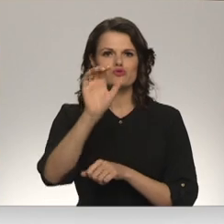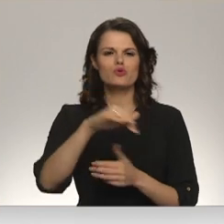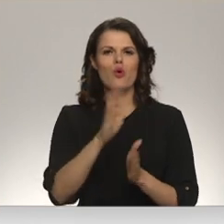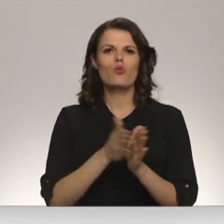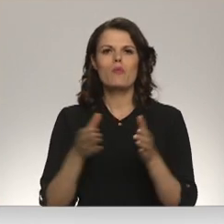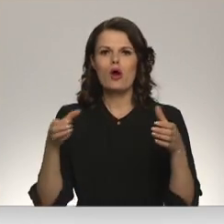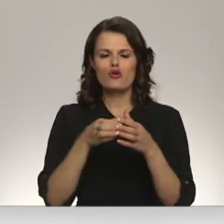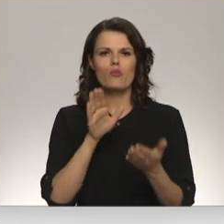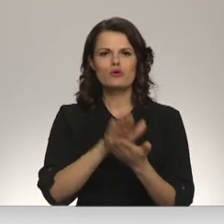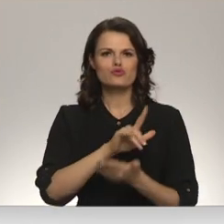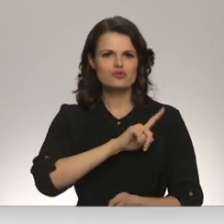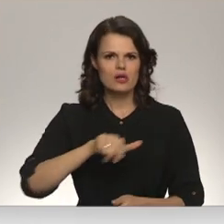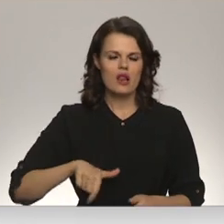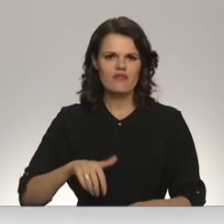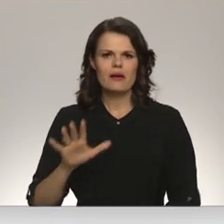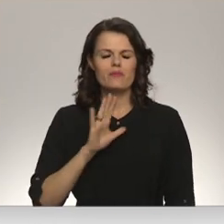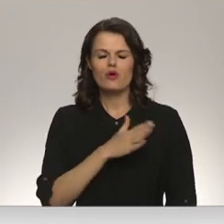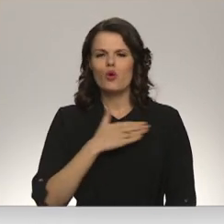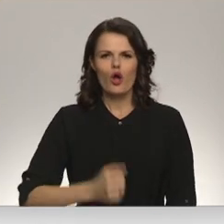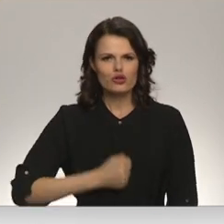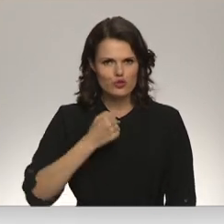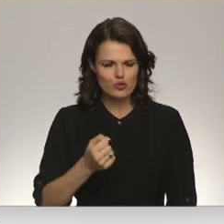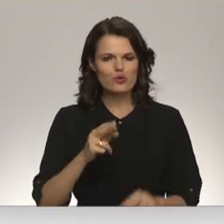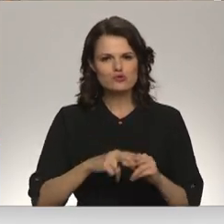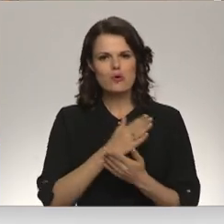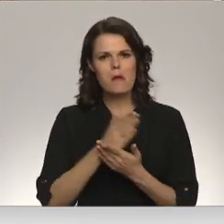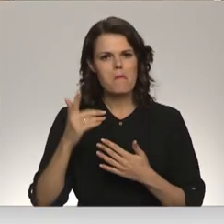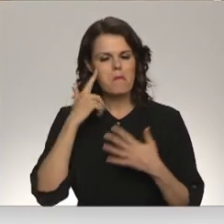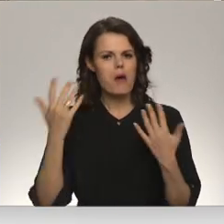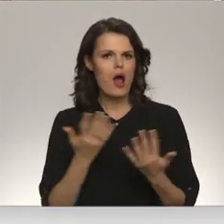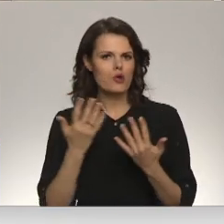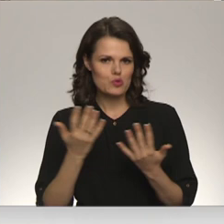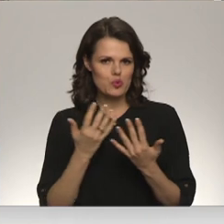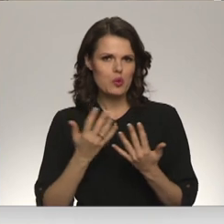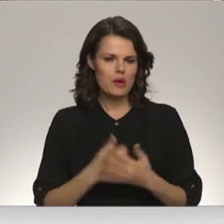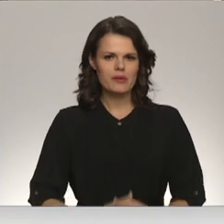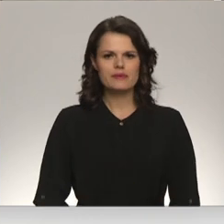ar komandu uz Latviju bijis ļoti grūts un pārdomāts.